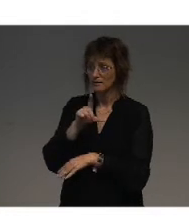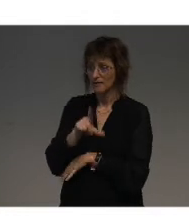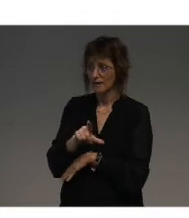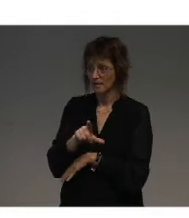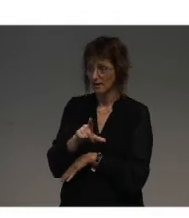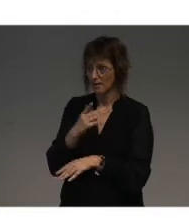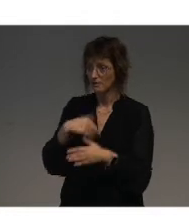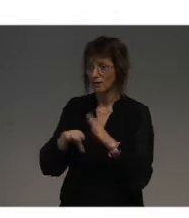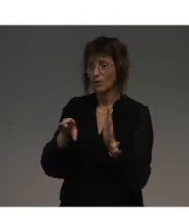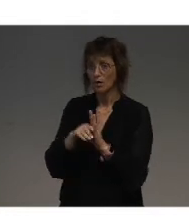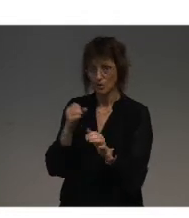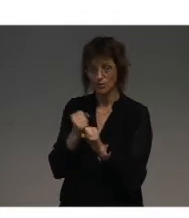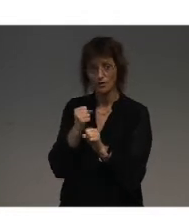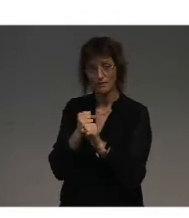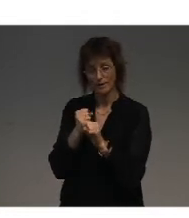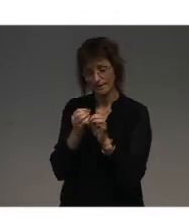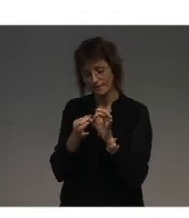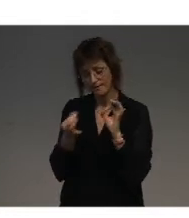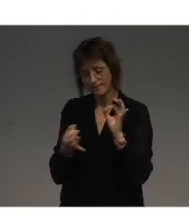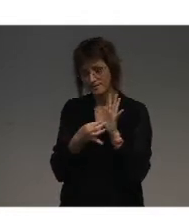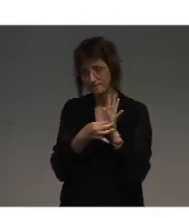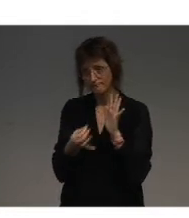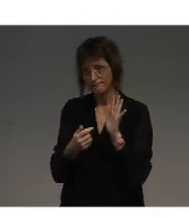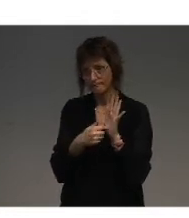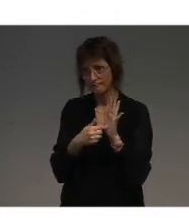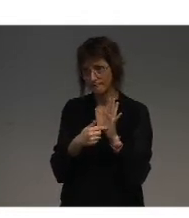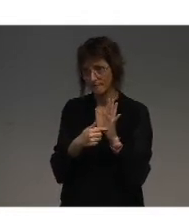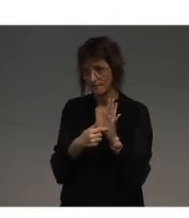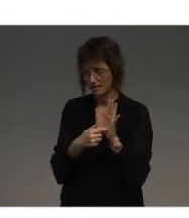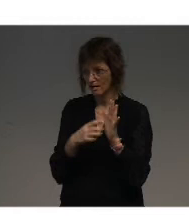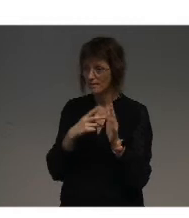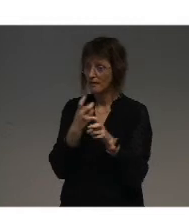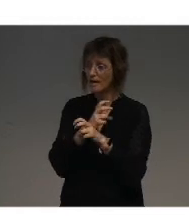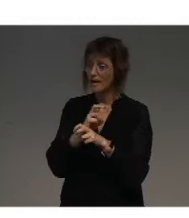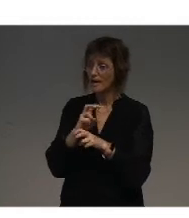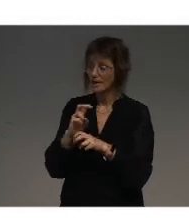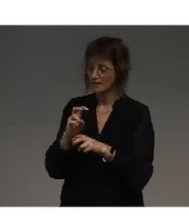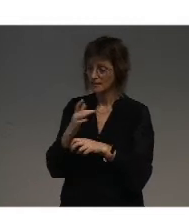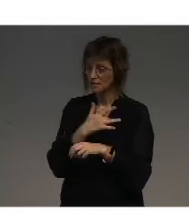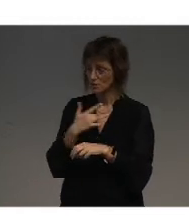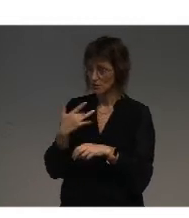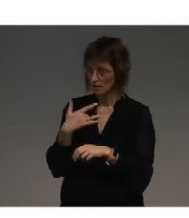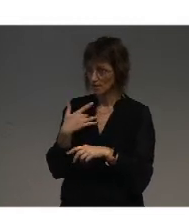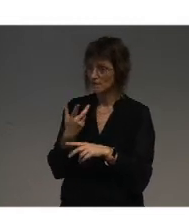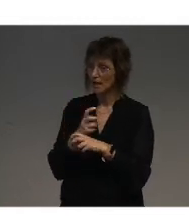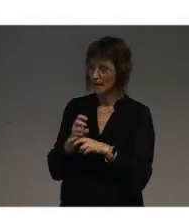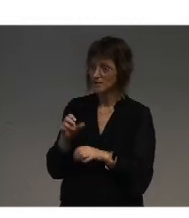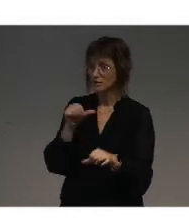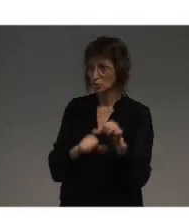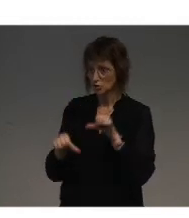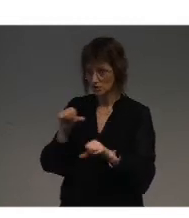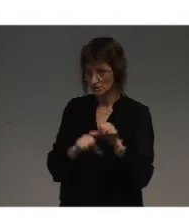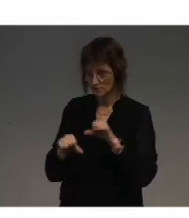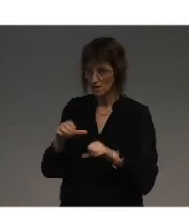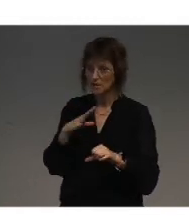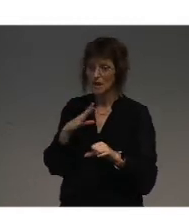L4412-1 du Code du travail, où les règles de prévention des risques pour la santé et la sécurité des travailleurs exposés à des risques chimiques sont déterminées par le décret en